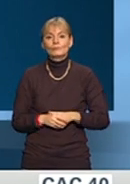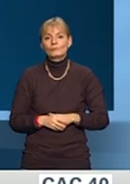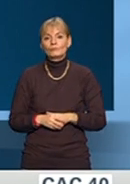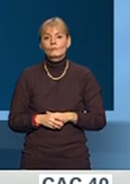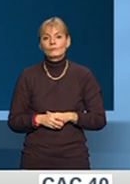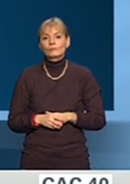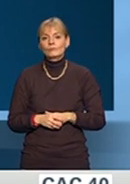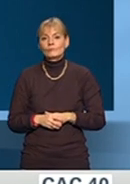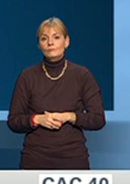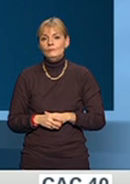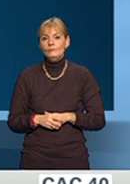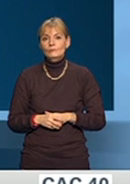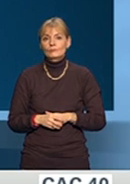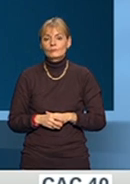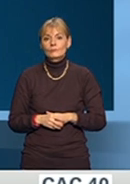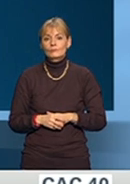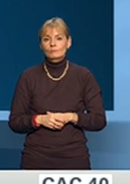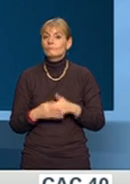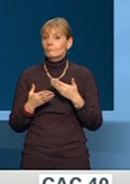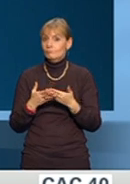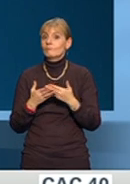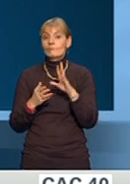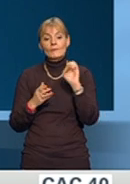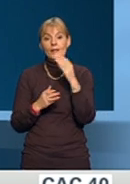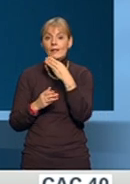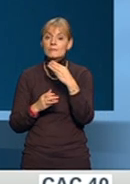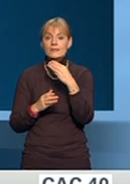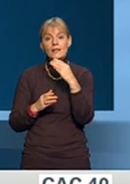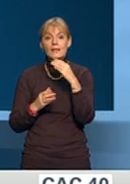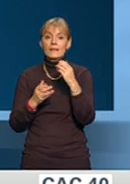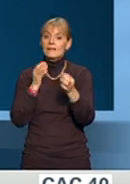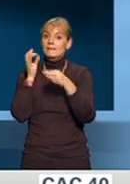Voilà, et moi j'appuie là, et c'est parti. C'est parti pour RMC Découverte.